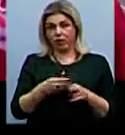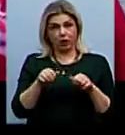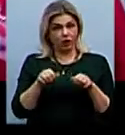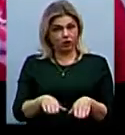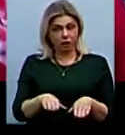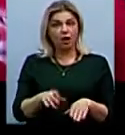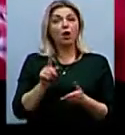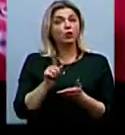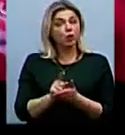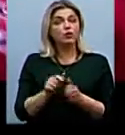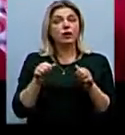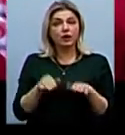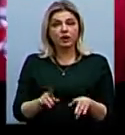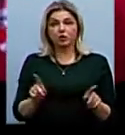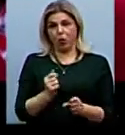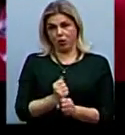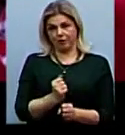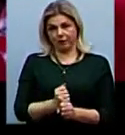таки повинні вирішити, що робити,